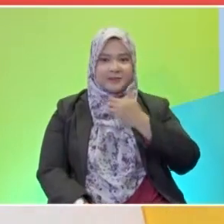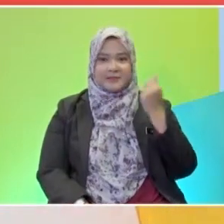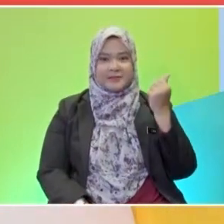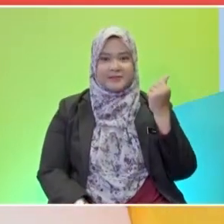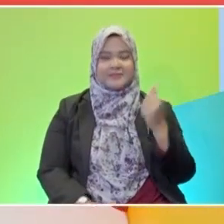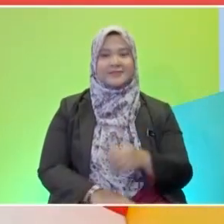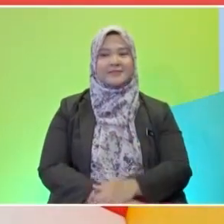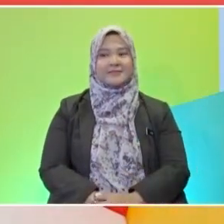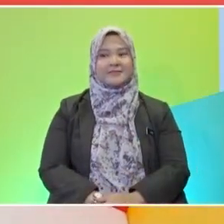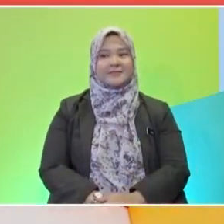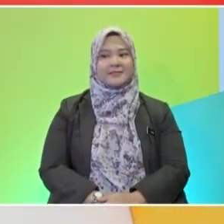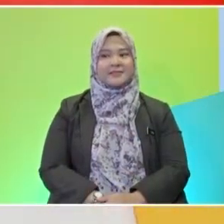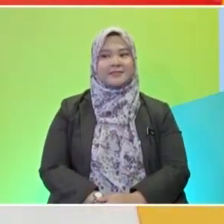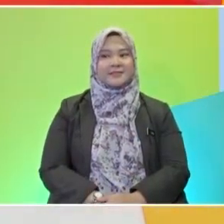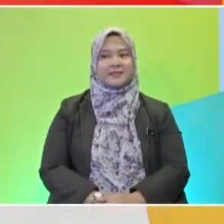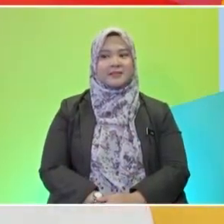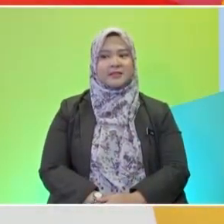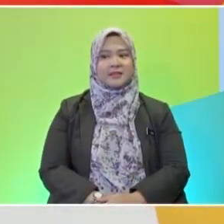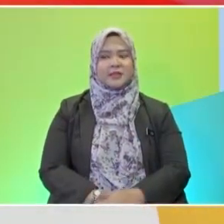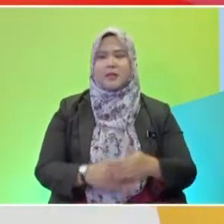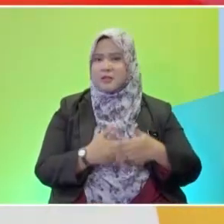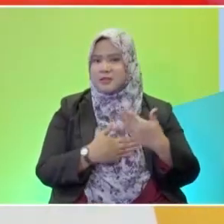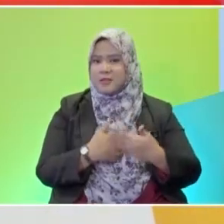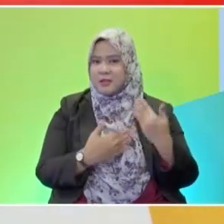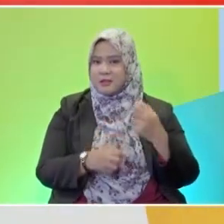buka senang tahu kita buat nih